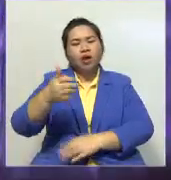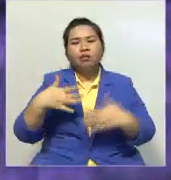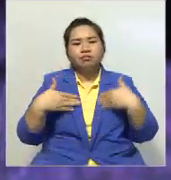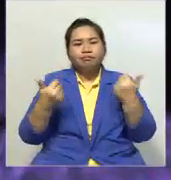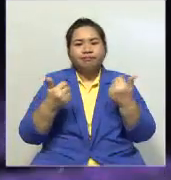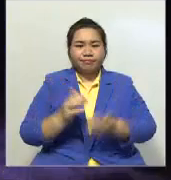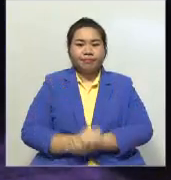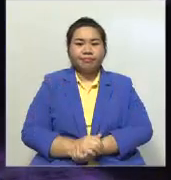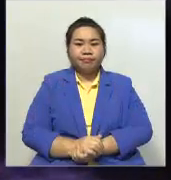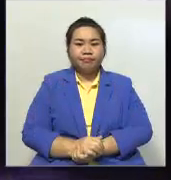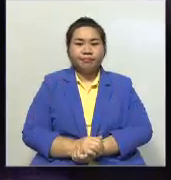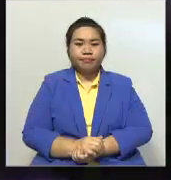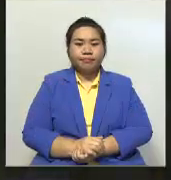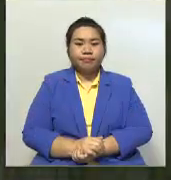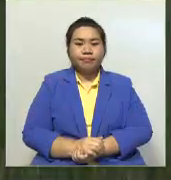ะ